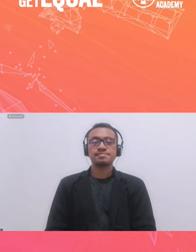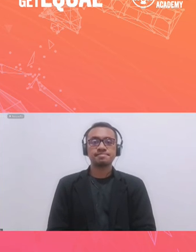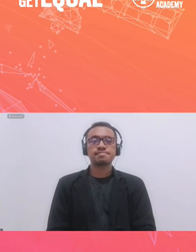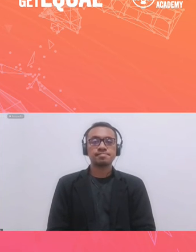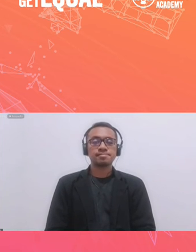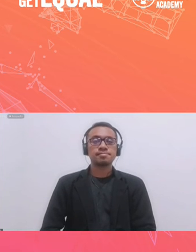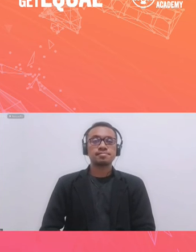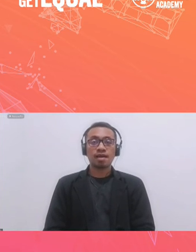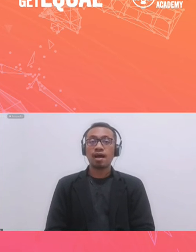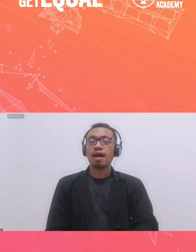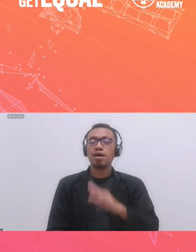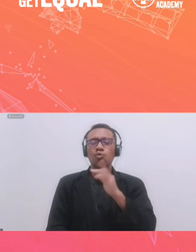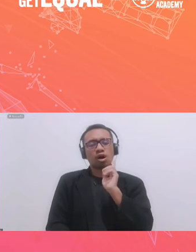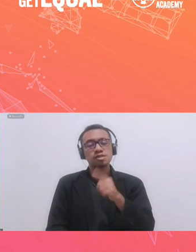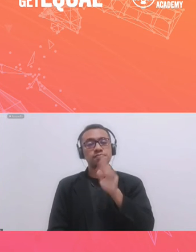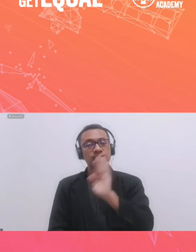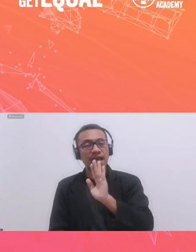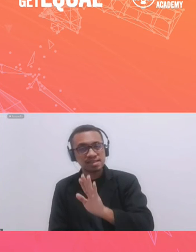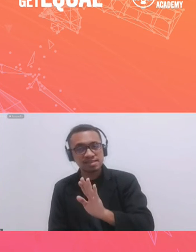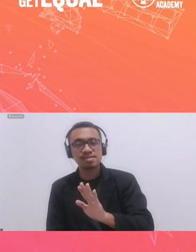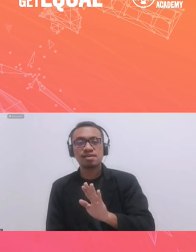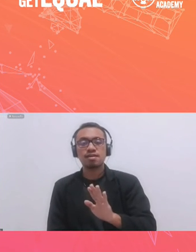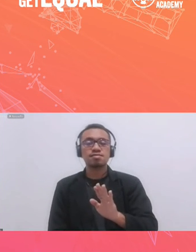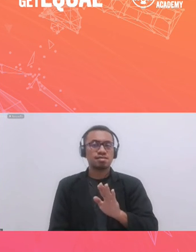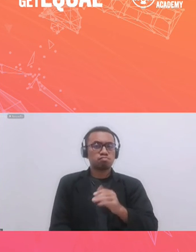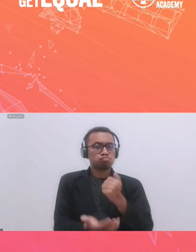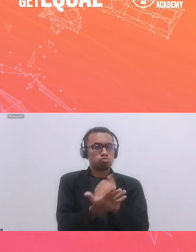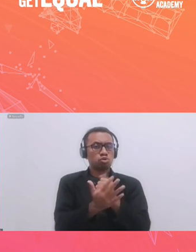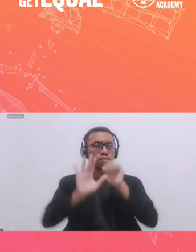berhati-hati betul, bijak betul, bahwa dia ditampil di